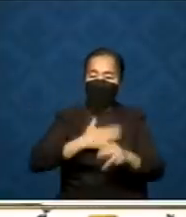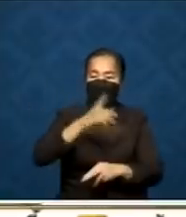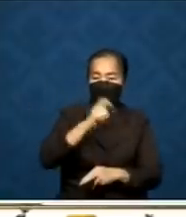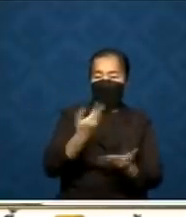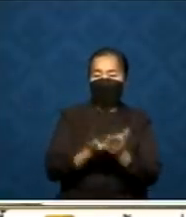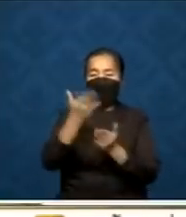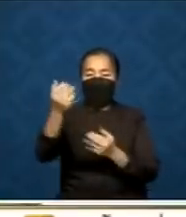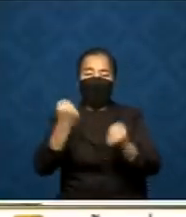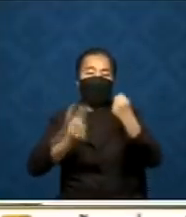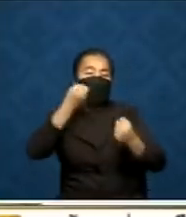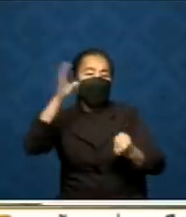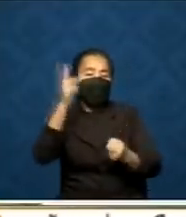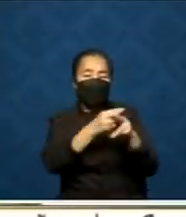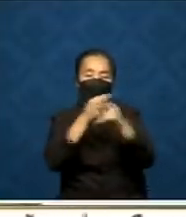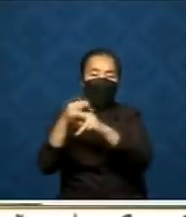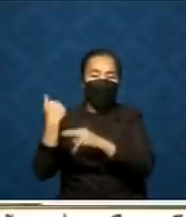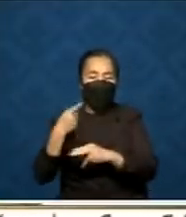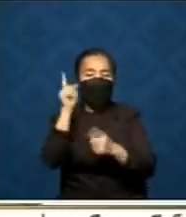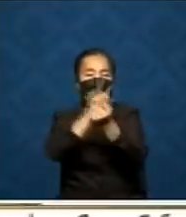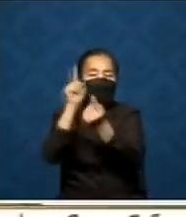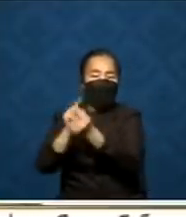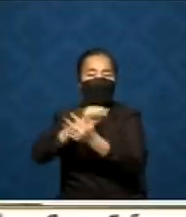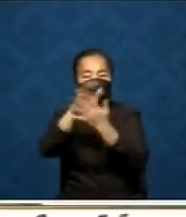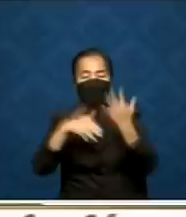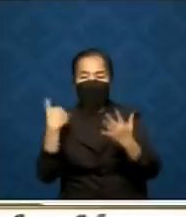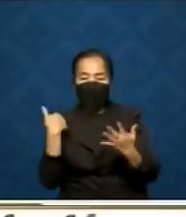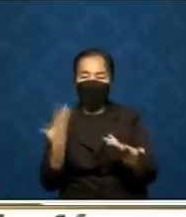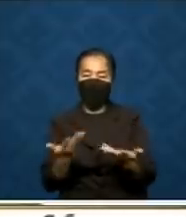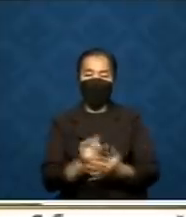รถกลับบ้านไปหาญาติเขาเอง